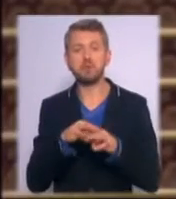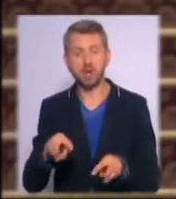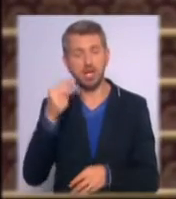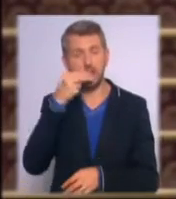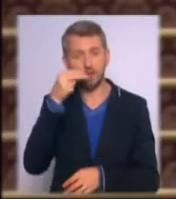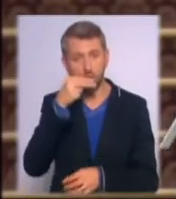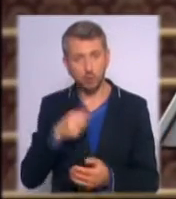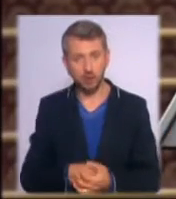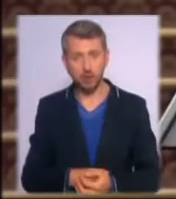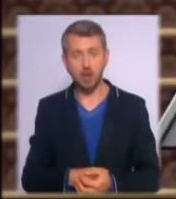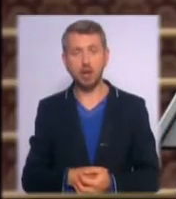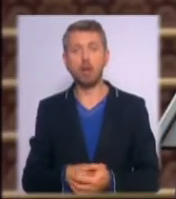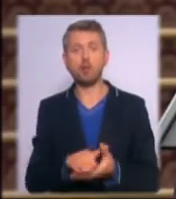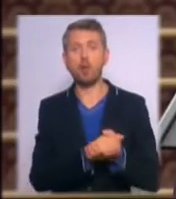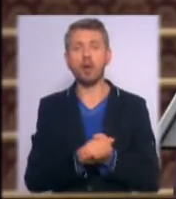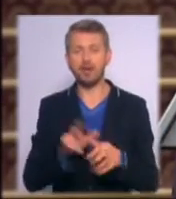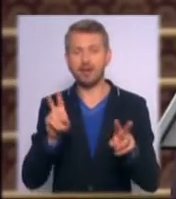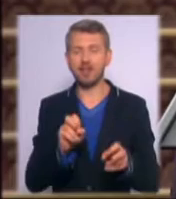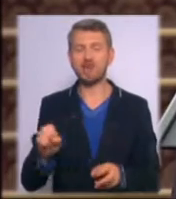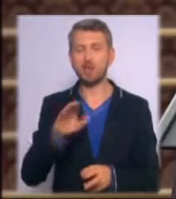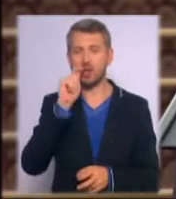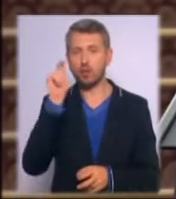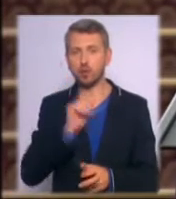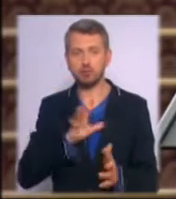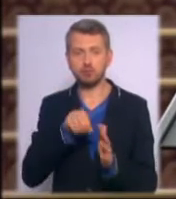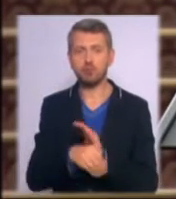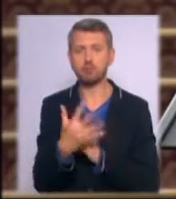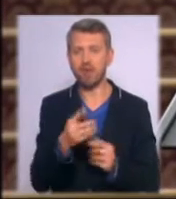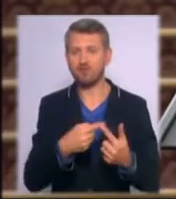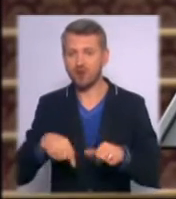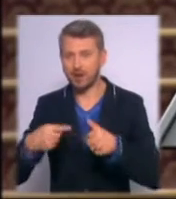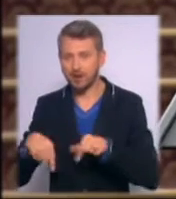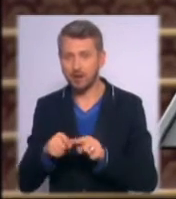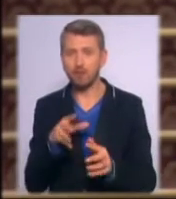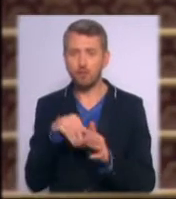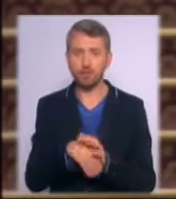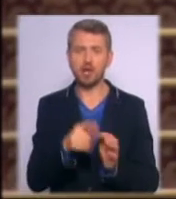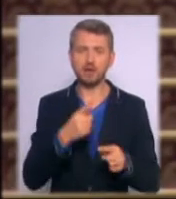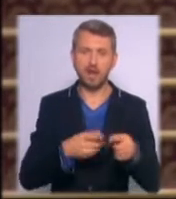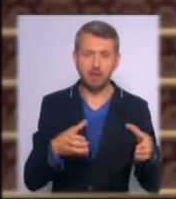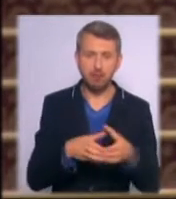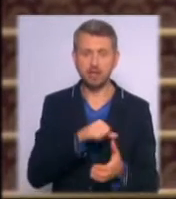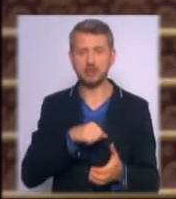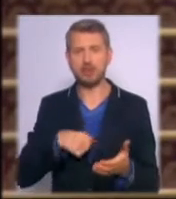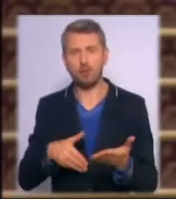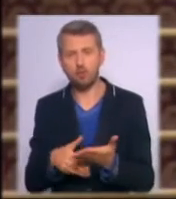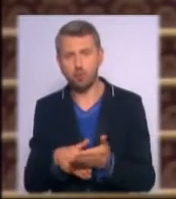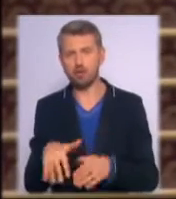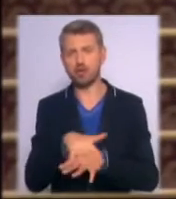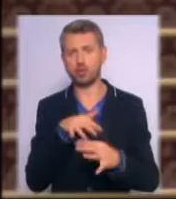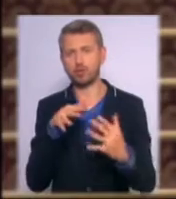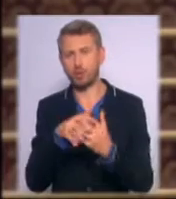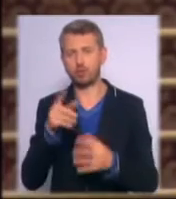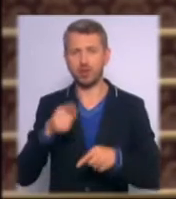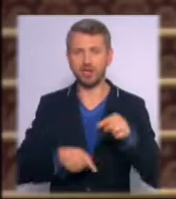що коаліція Європейської України складалася з 5 фракцій, куди входили і радикальні партії, і Самопоміч, і Батьківщина, і Народний фронт, і